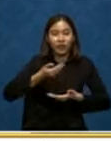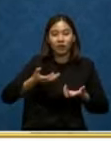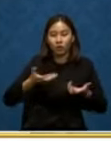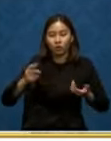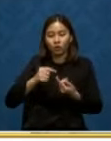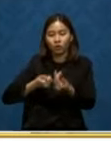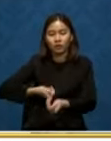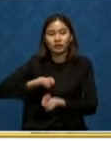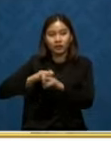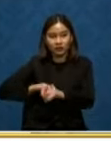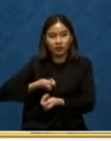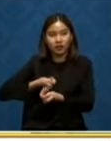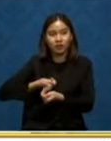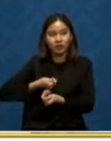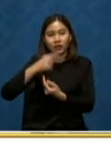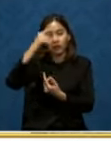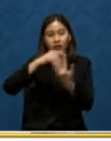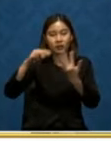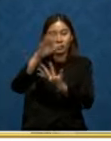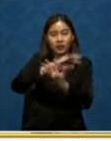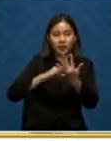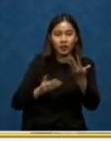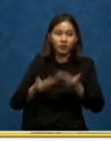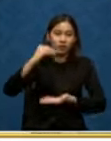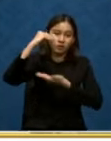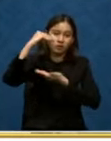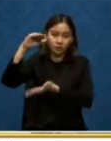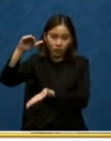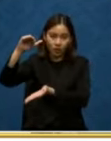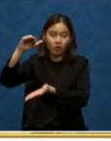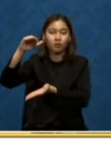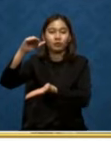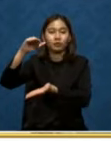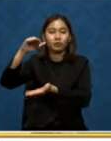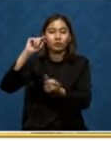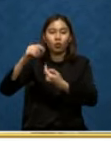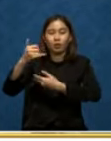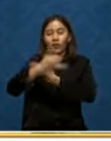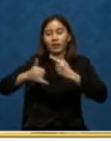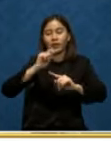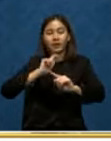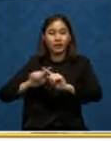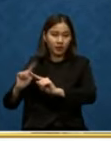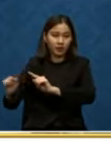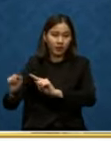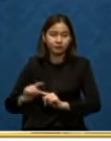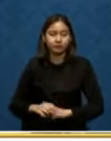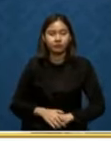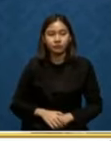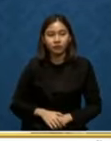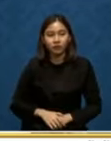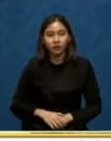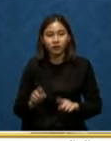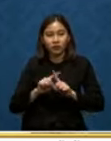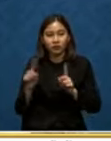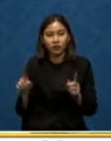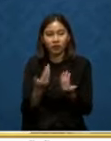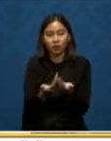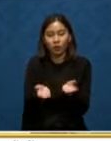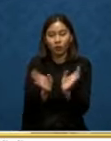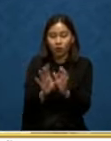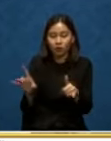การเกษตรเพื่อจำหน่ายในประเทศและส่งออกสินค้าทางการเกษตรไปยังประเทศต่างๆและจะให้คุณภาพชีวิตของครอบครัว